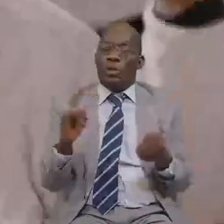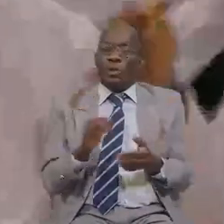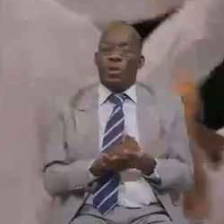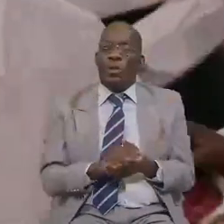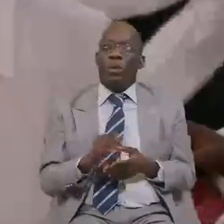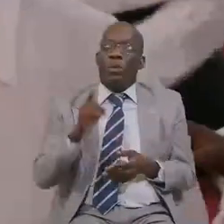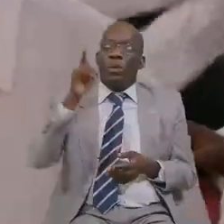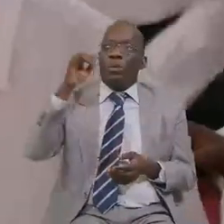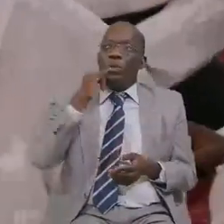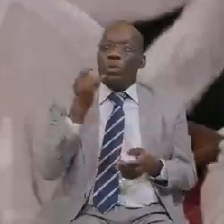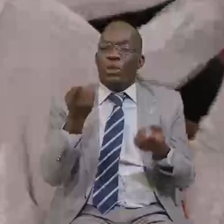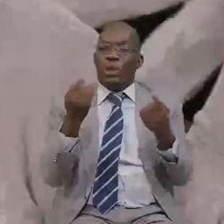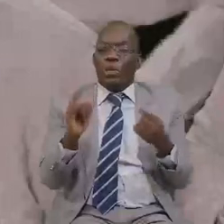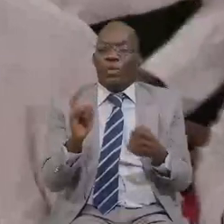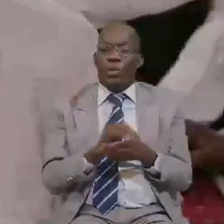Il vient.